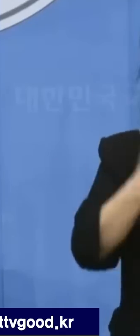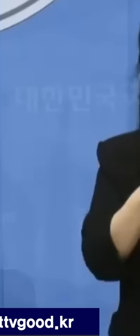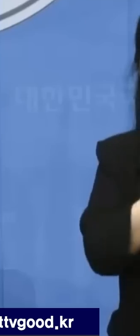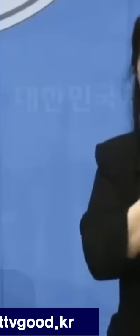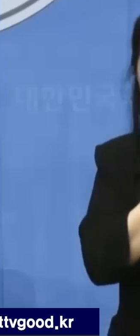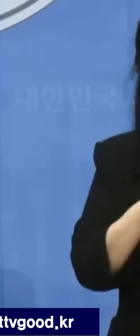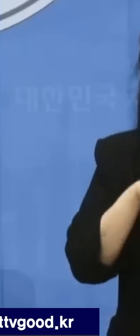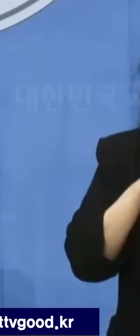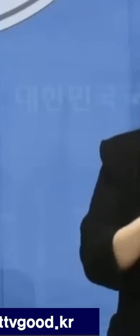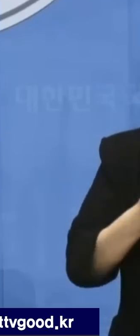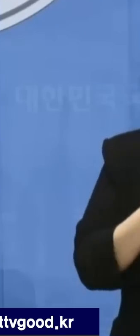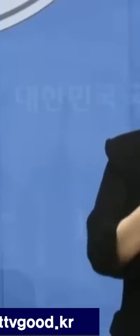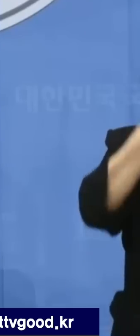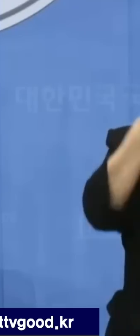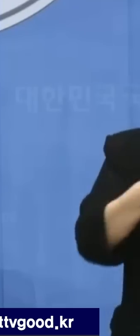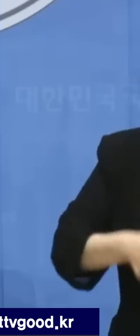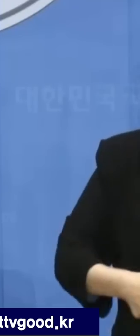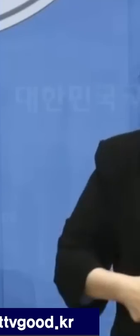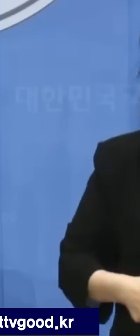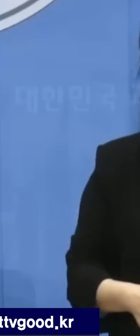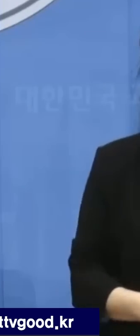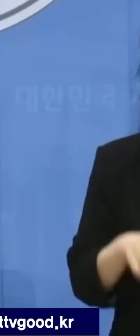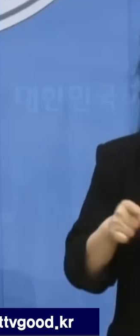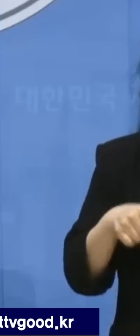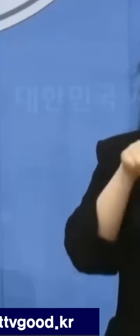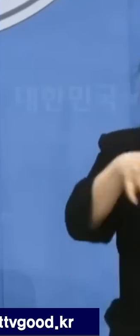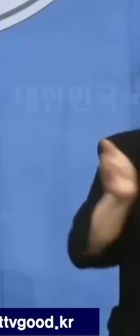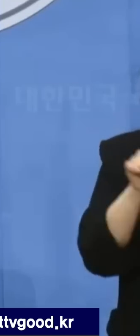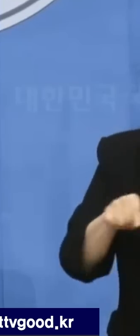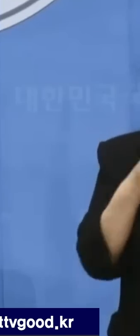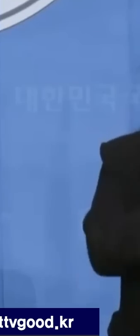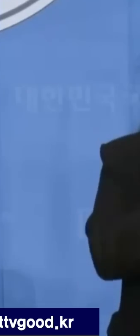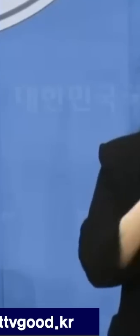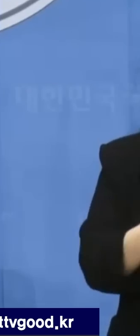따라 결정되어야 합니다. 당론은 당원들이 결정해야 합니다.